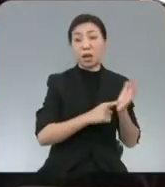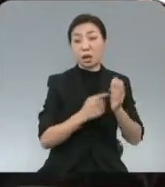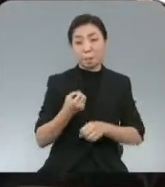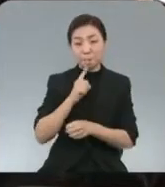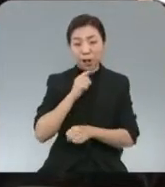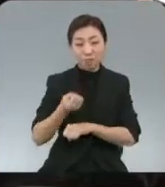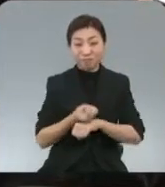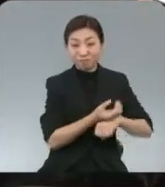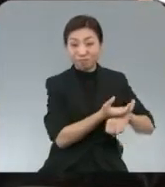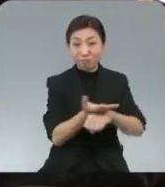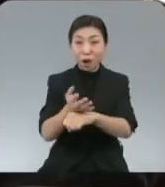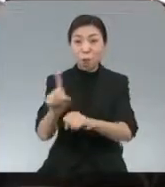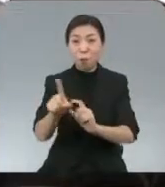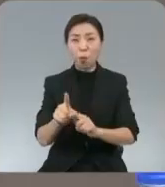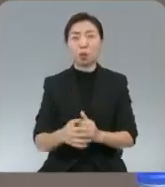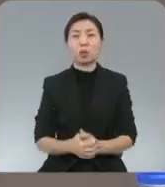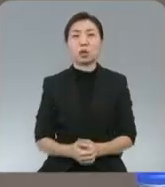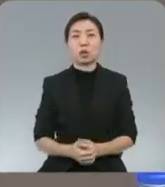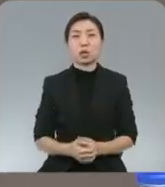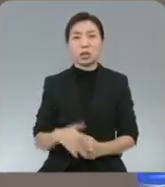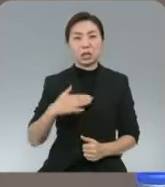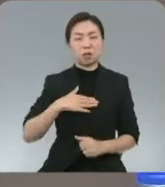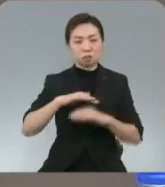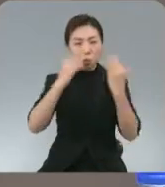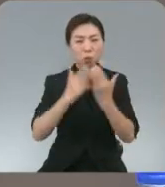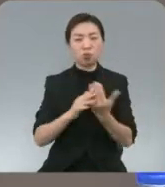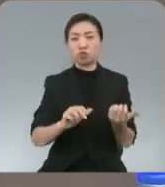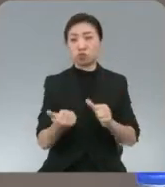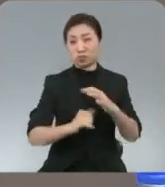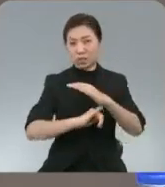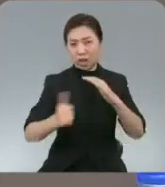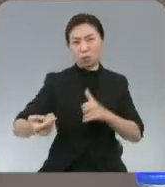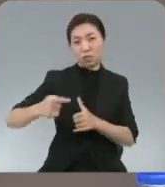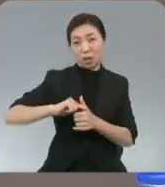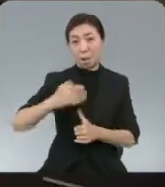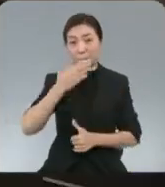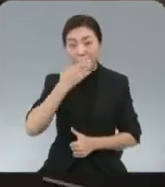và quyết định hỗ trợ toàn bộ chi phí thuê luật sư cho họ